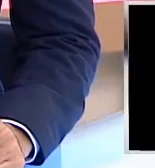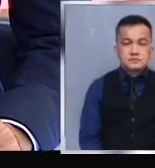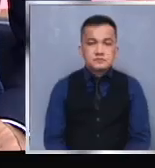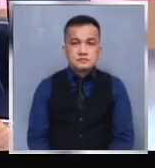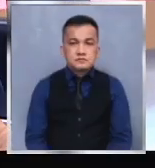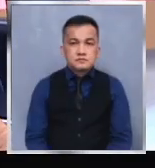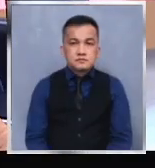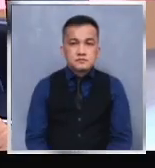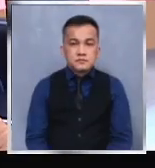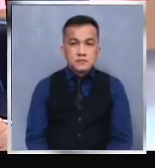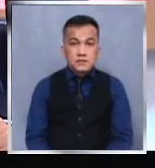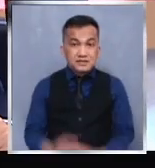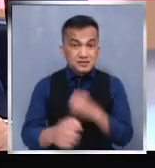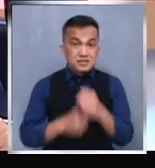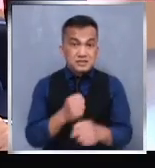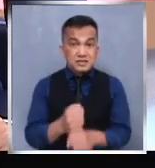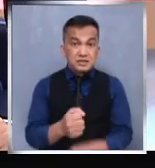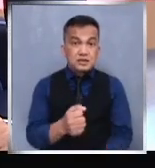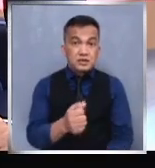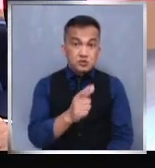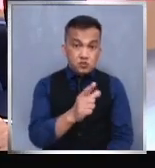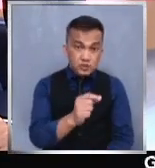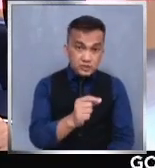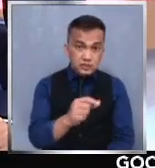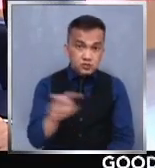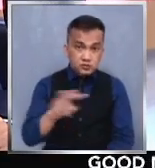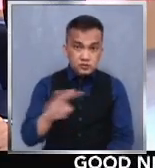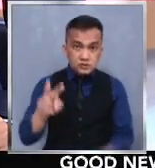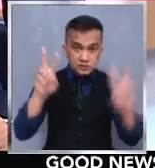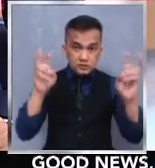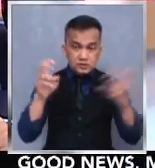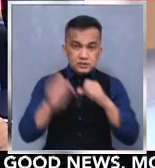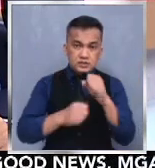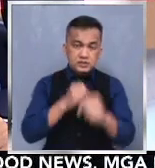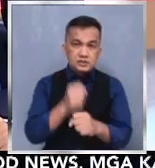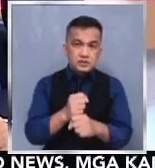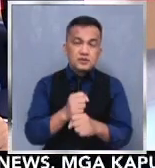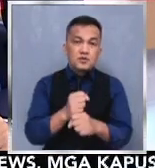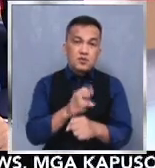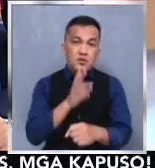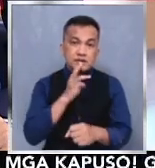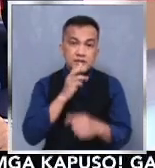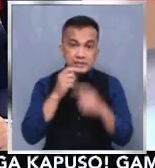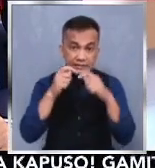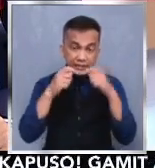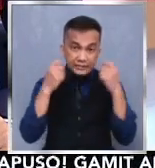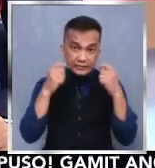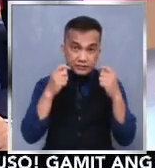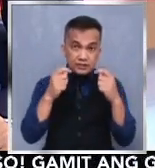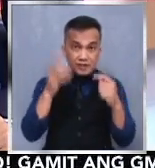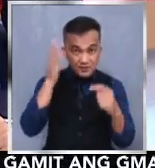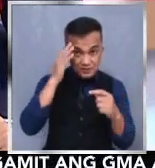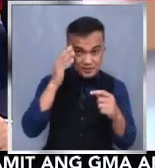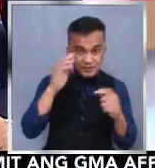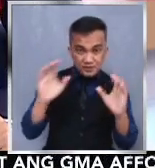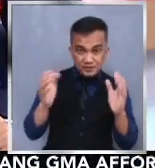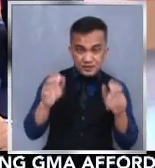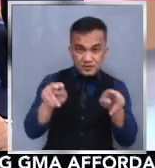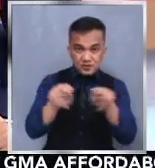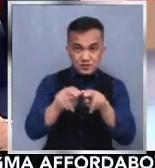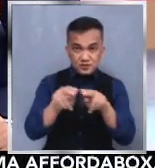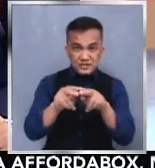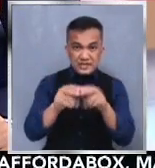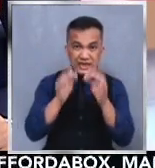Ang taong 2022 ay tinaguriang Year of the Water Tiger. Pero alam nyo ba na kumpara sa mga karaniwang pusa na ayaw sa